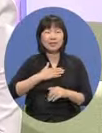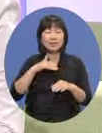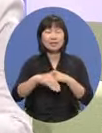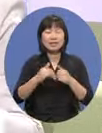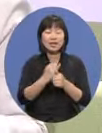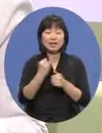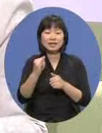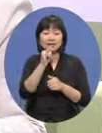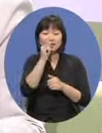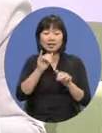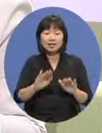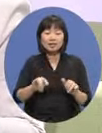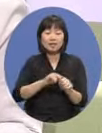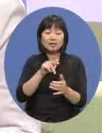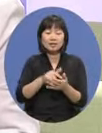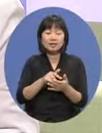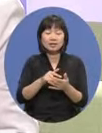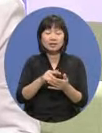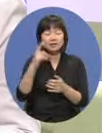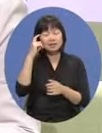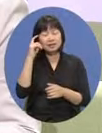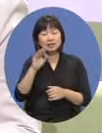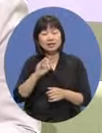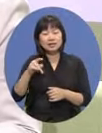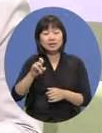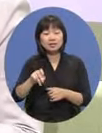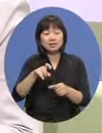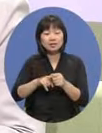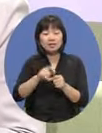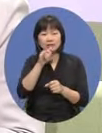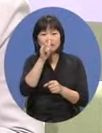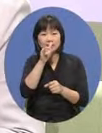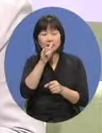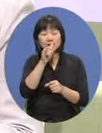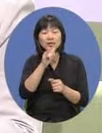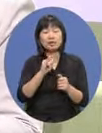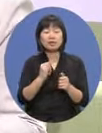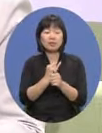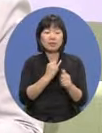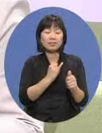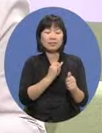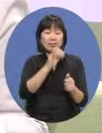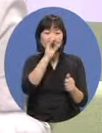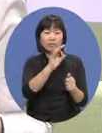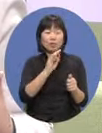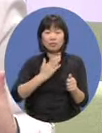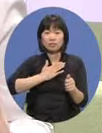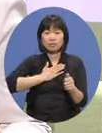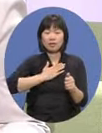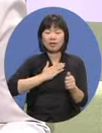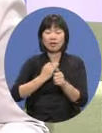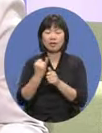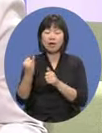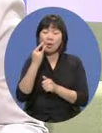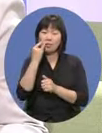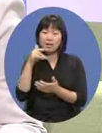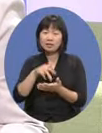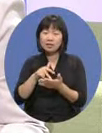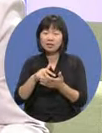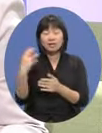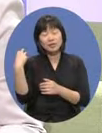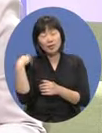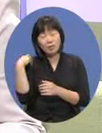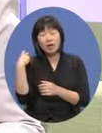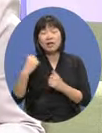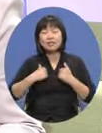아내를 둔 네. 현실적이고 이성적인 그 네 그 네. 남편분도 내 아내가 그 엄마로서의 어떤 역할을 예쁘다.